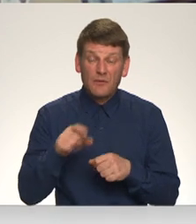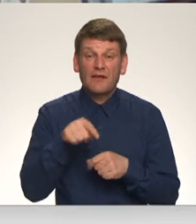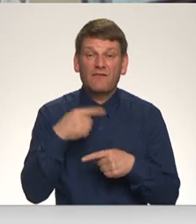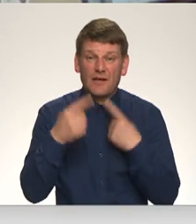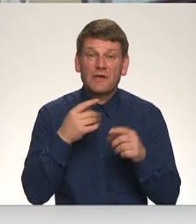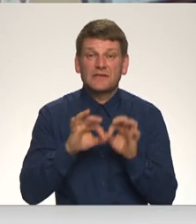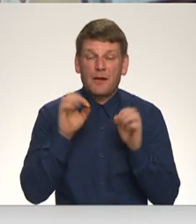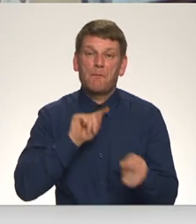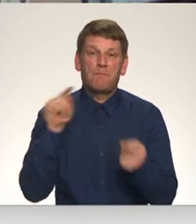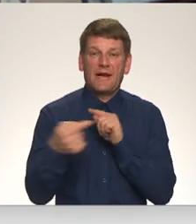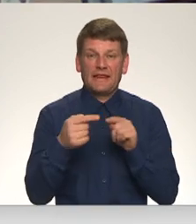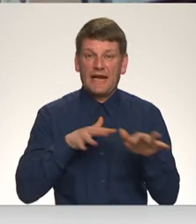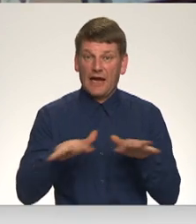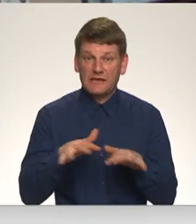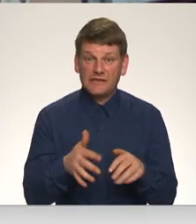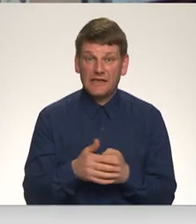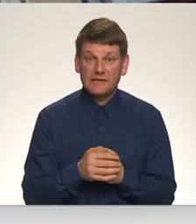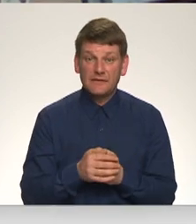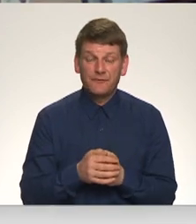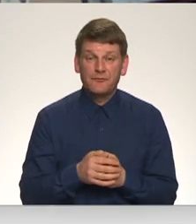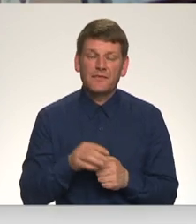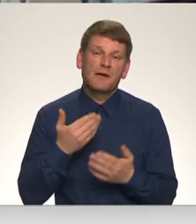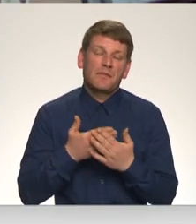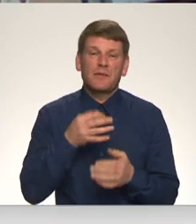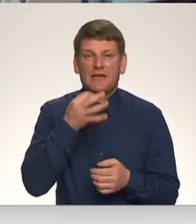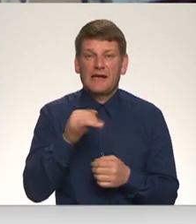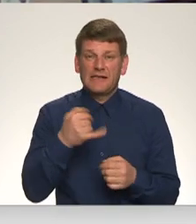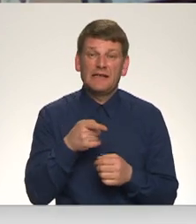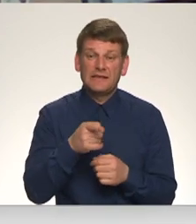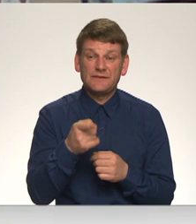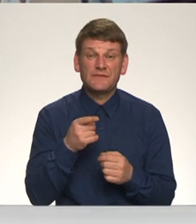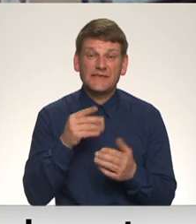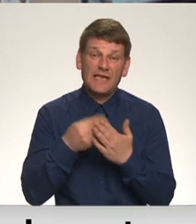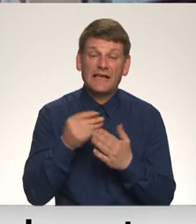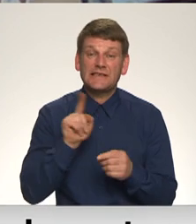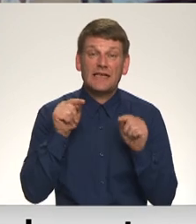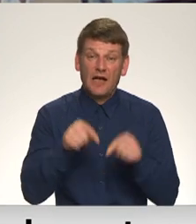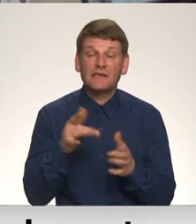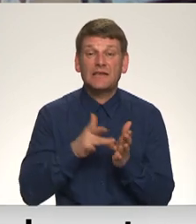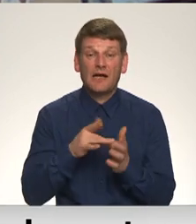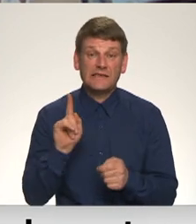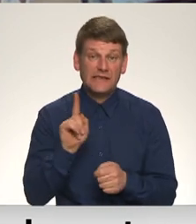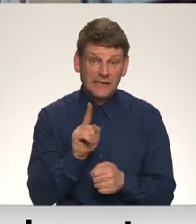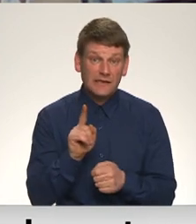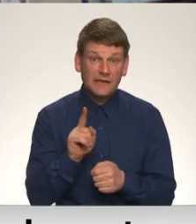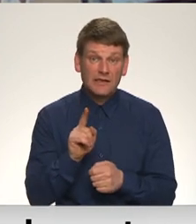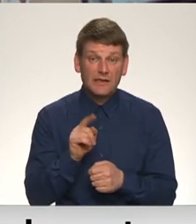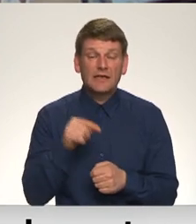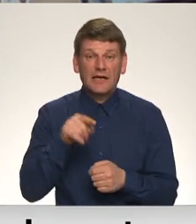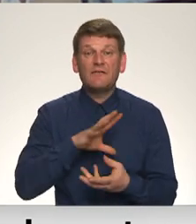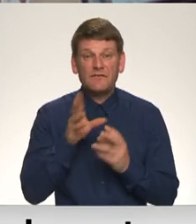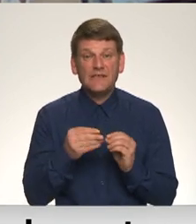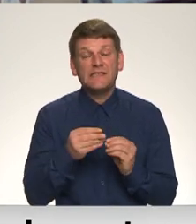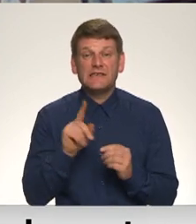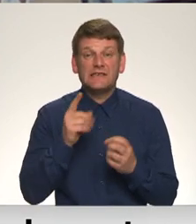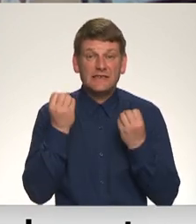sākās pretreakcijas. Nu, teiksim, ja šobrīd gāzes cenas ir tādas, kādas viņas ir, tad visnot ir